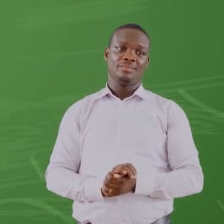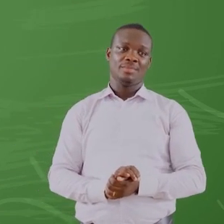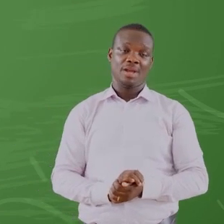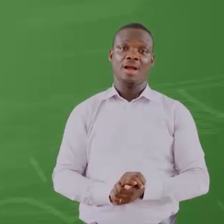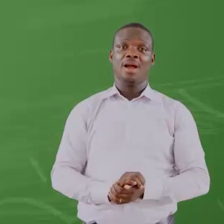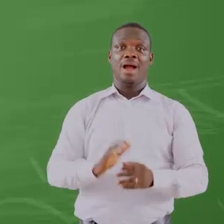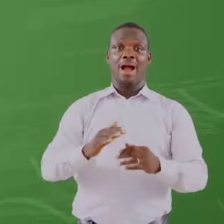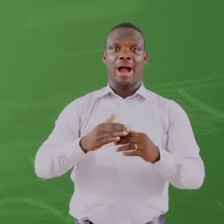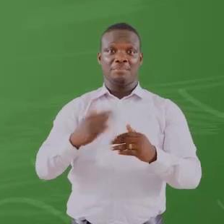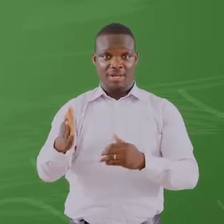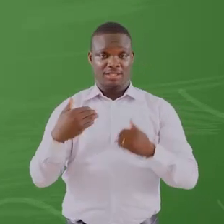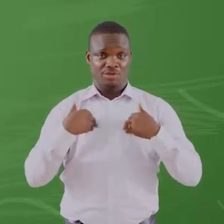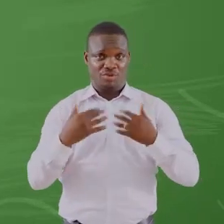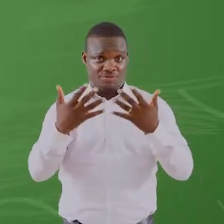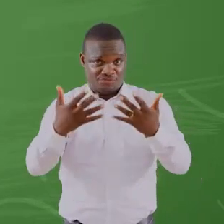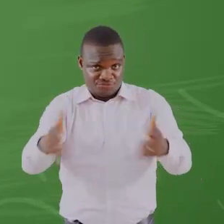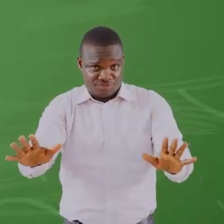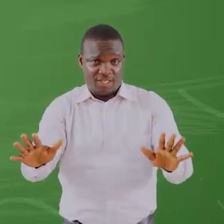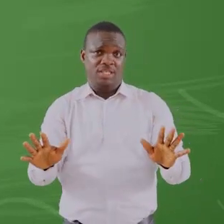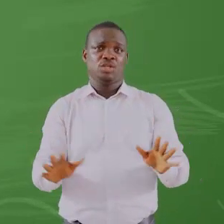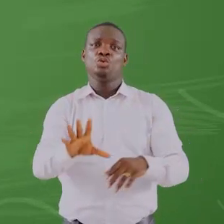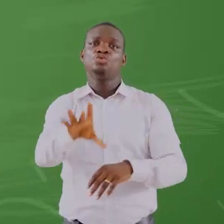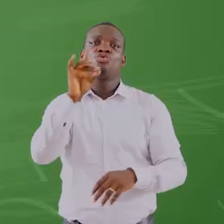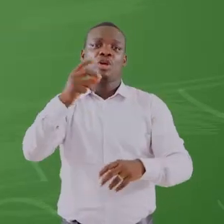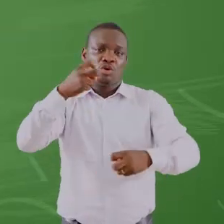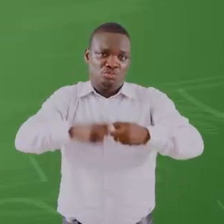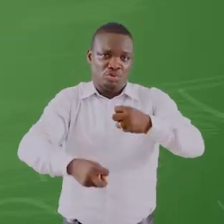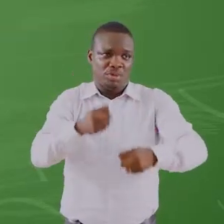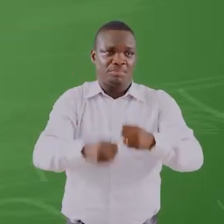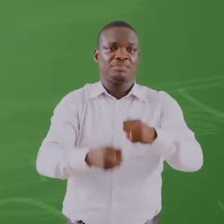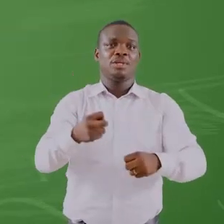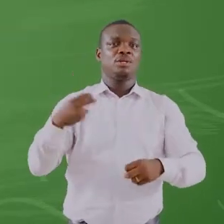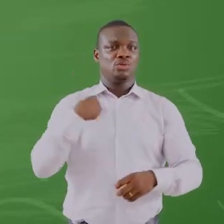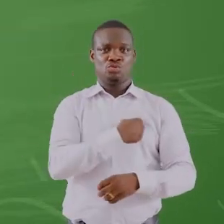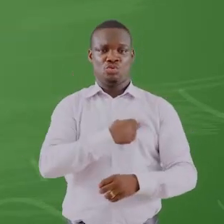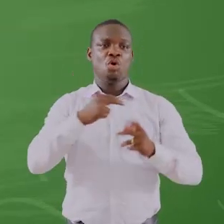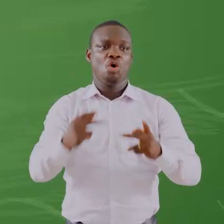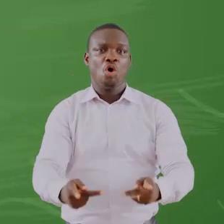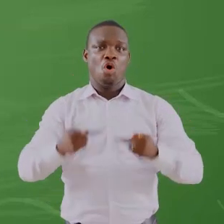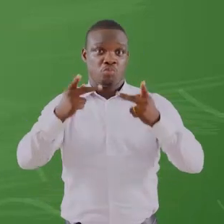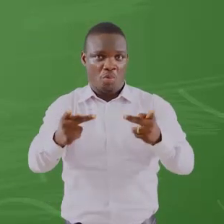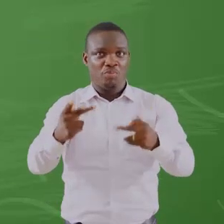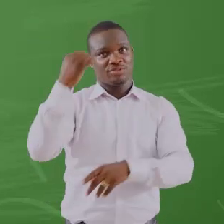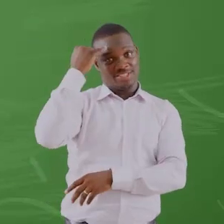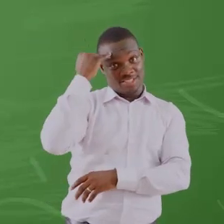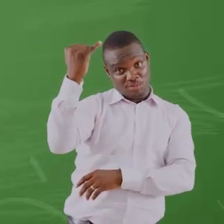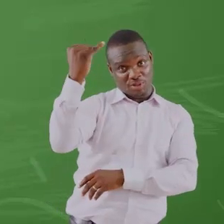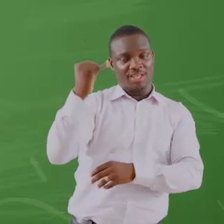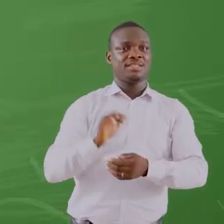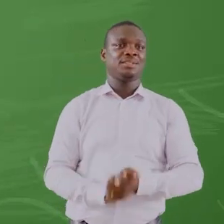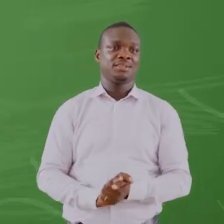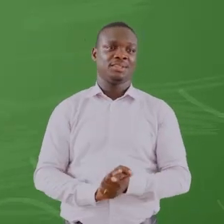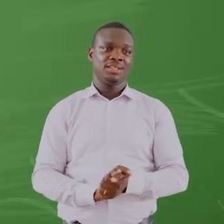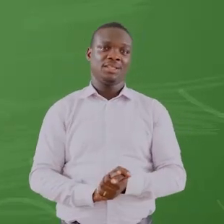Après avoir émis ce problème, nous allons proposer des hypothèses.